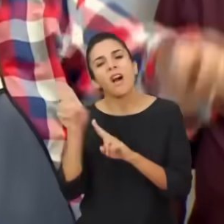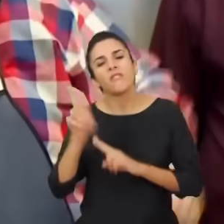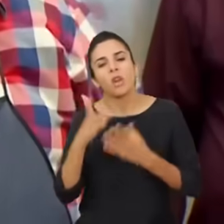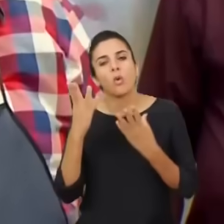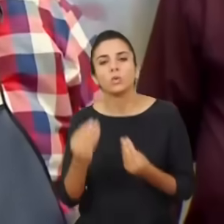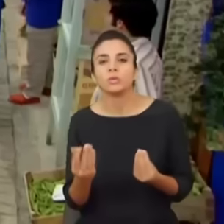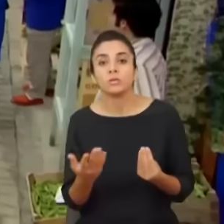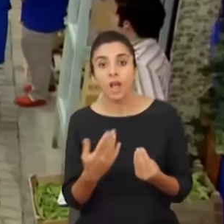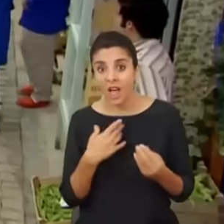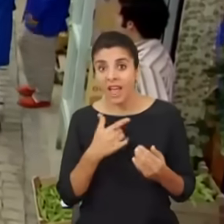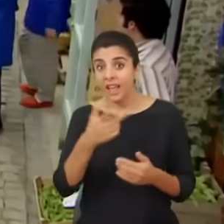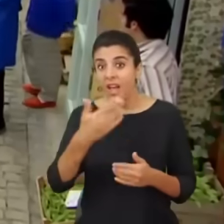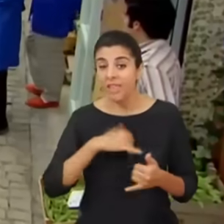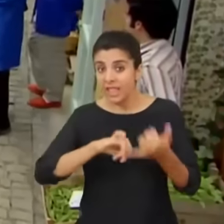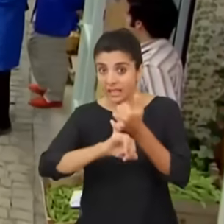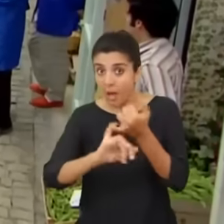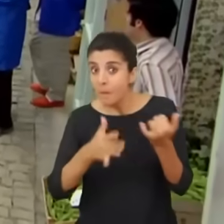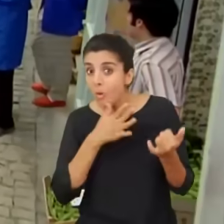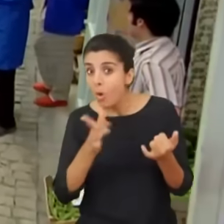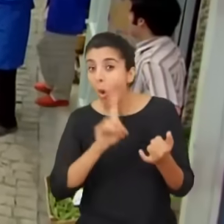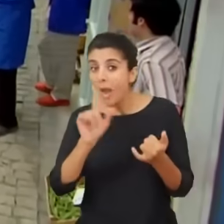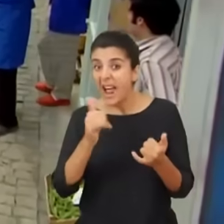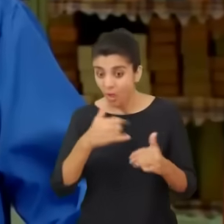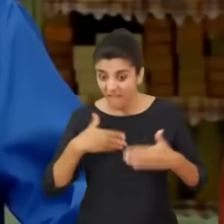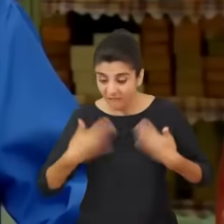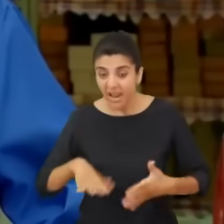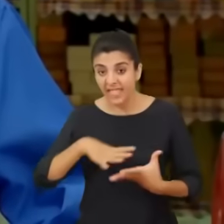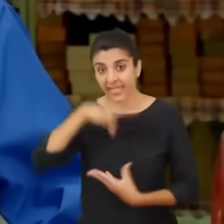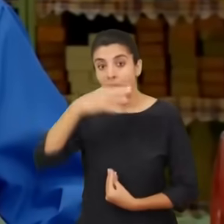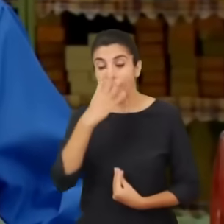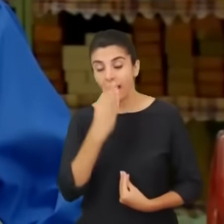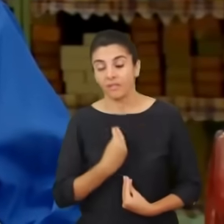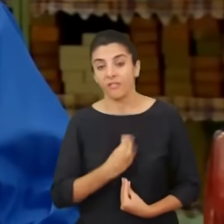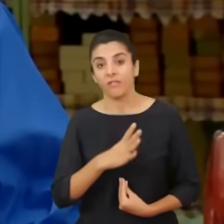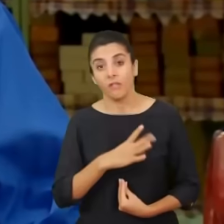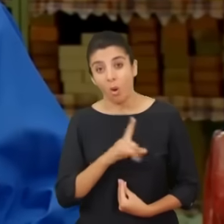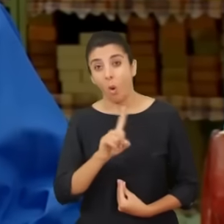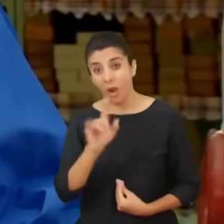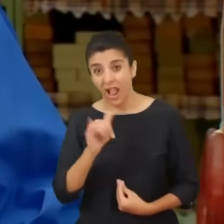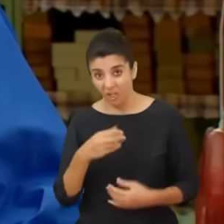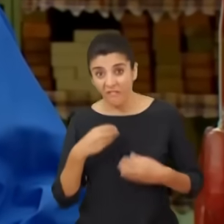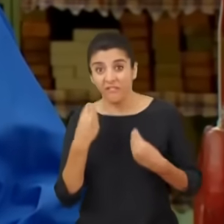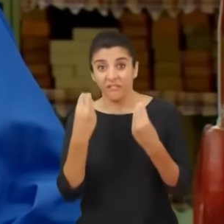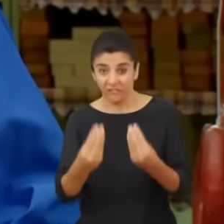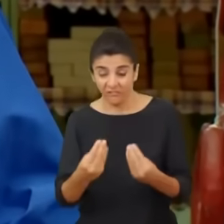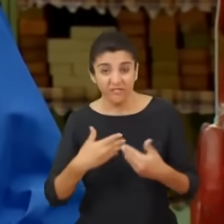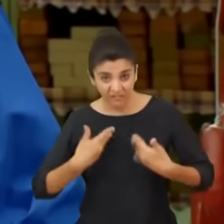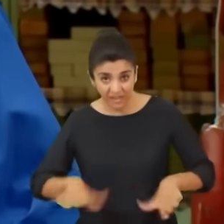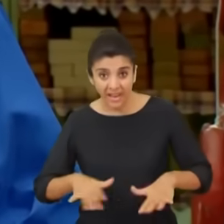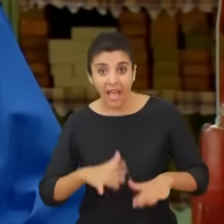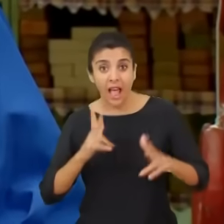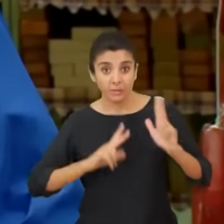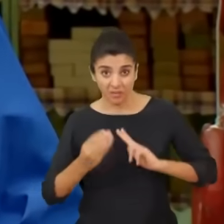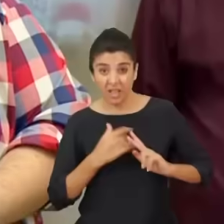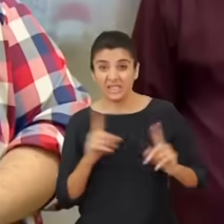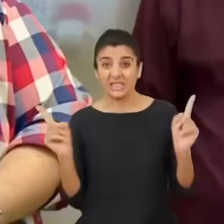abi iddiayı biliyorsun değil mi? Biliyorum. 10 kilo verirsen abim takım alacak. Ha biliyorum biliyorum. 10 kilo vereceksin elbiseyi alacaksın. Yani zayıflamak için